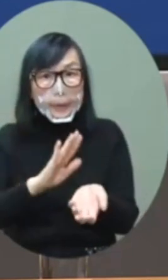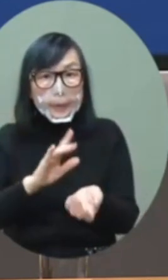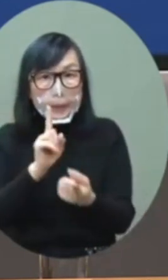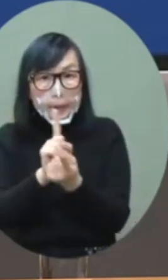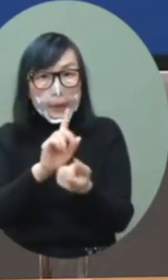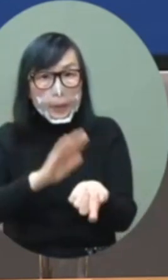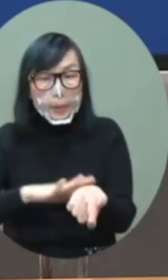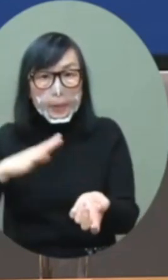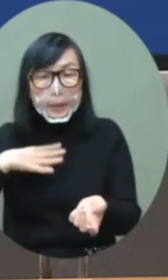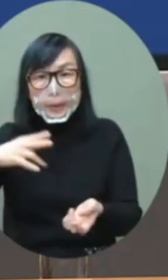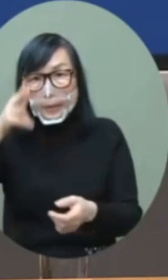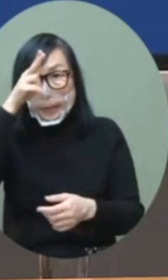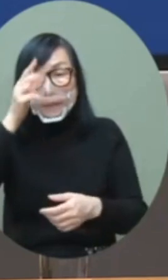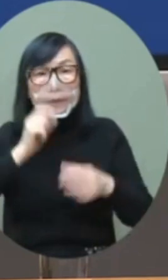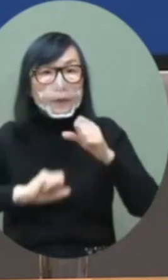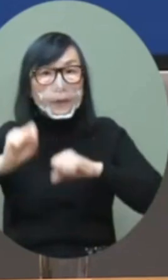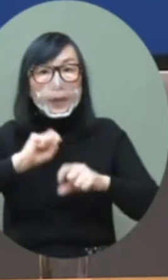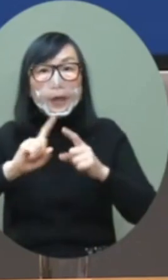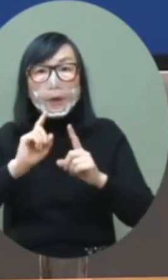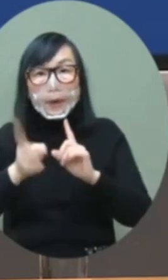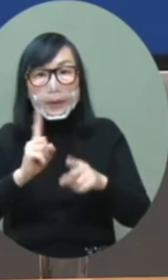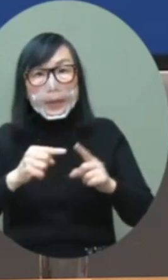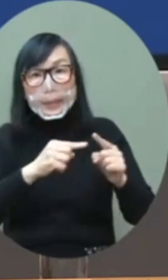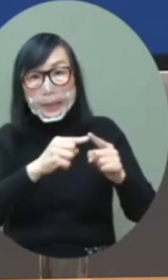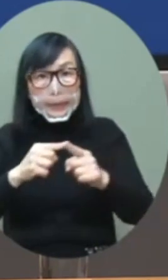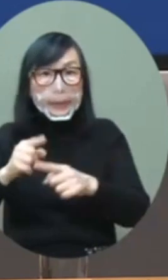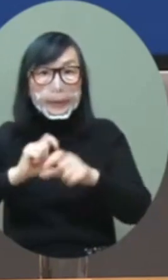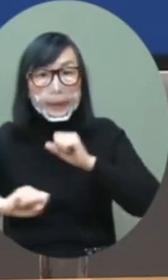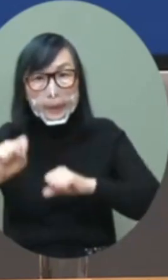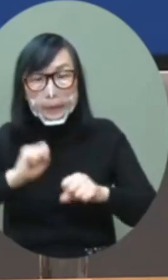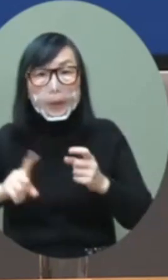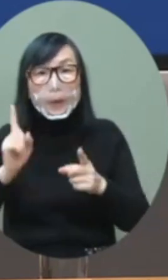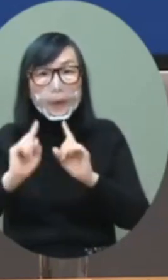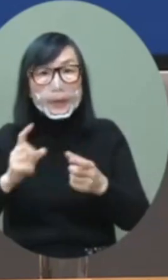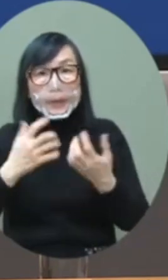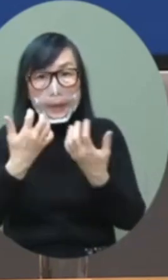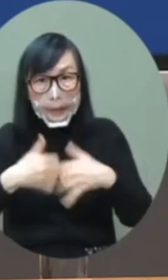嘅政府嘅行為又好，民間嘅行為又好，或者係機構